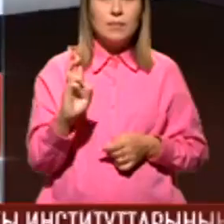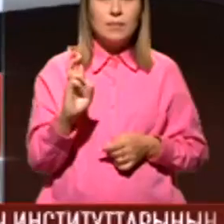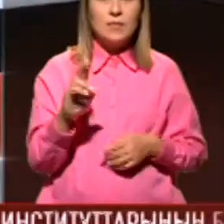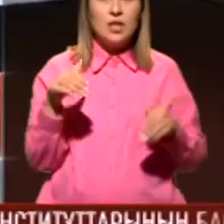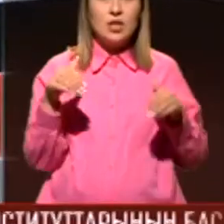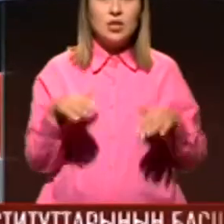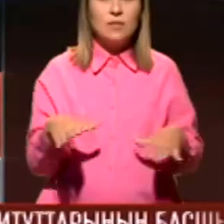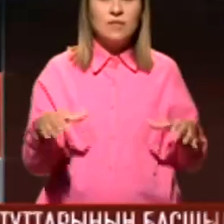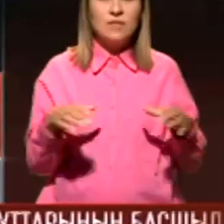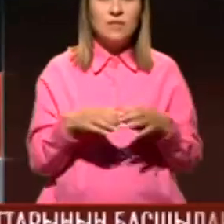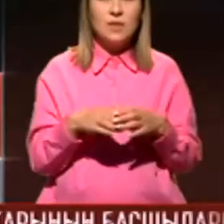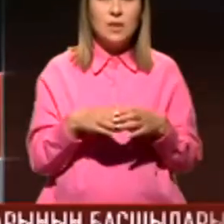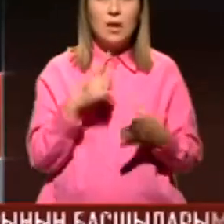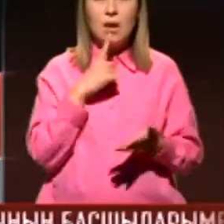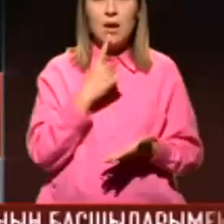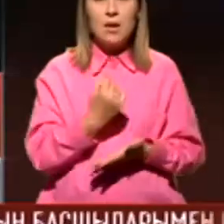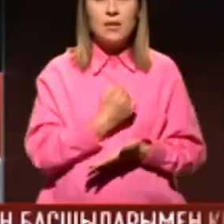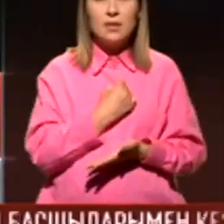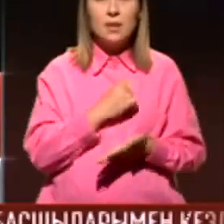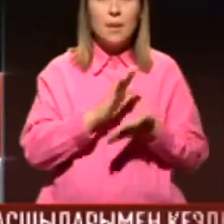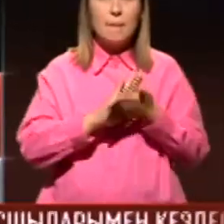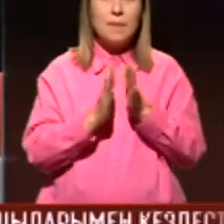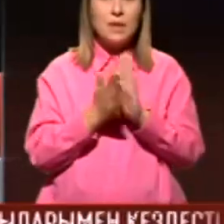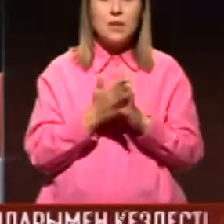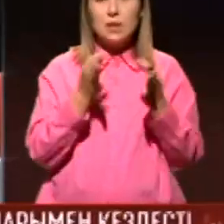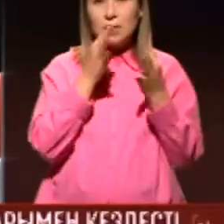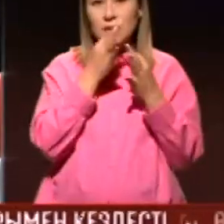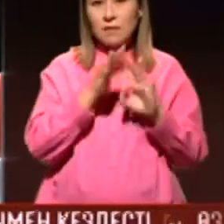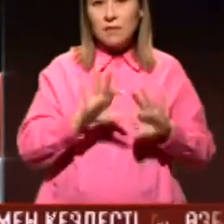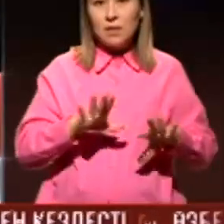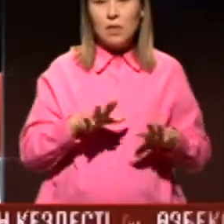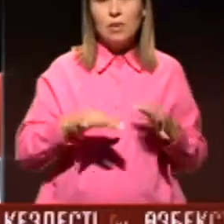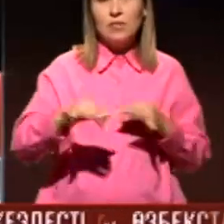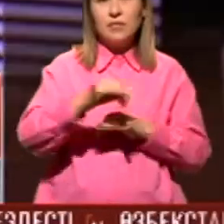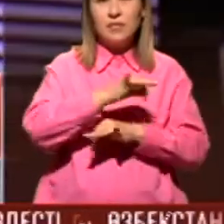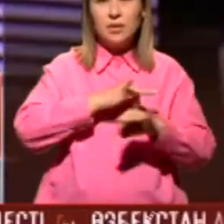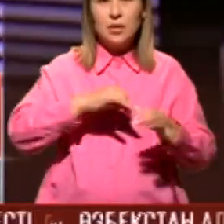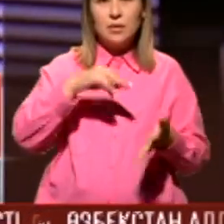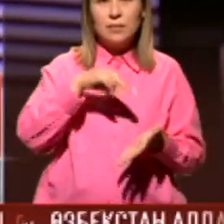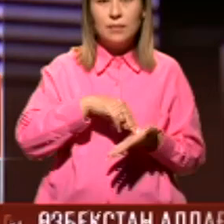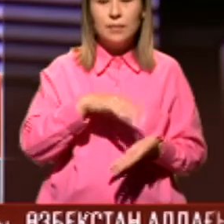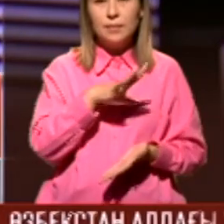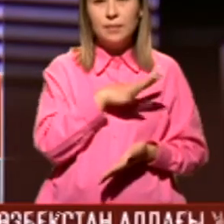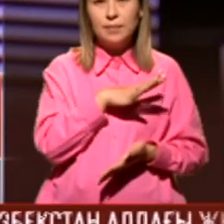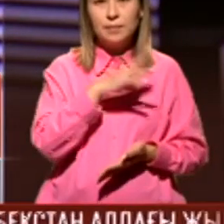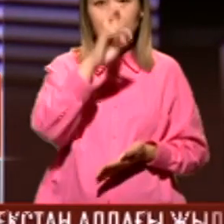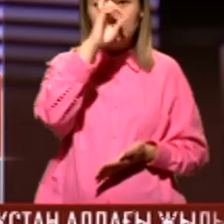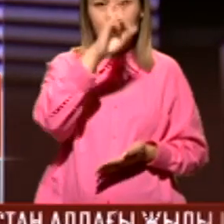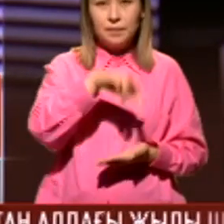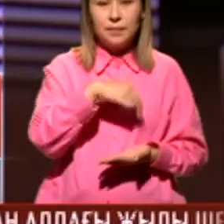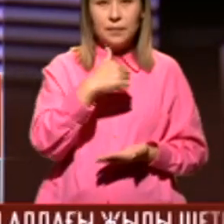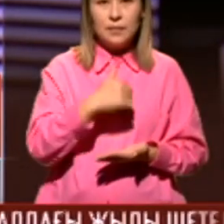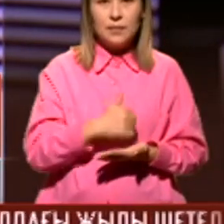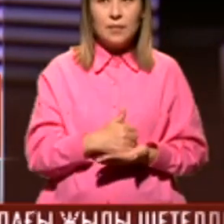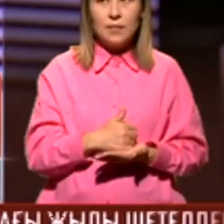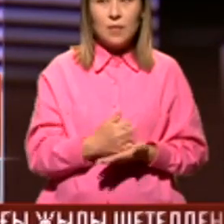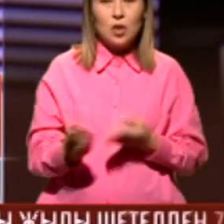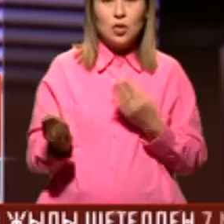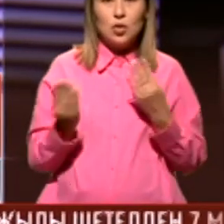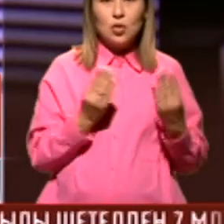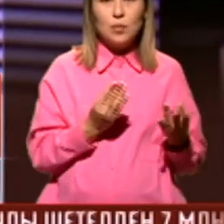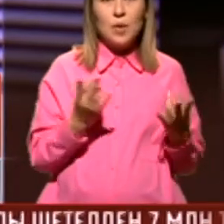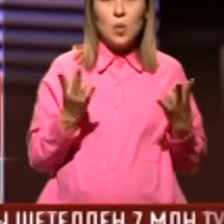бірден бас тарттық, әскер жібермейміз, бейбіт келісімге шақырамыз, кез келген мәселе диалог алаңында жүргізілу керек деді мемлекет басшысы. Бұл жерде мемлекет басшысы жаңағыдай ұсыныс беру